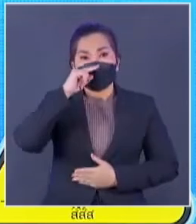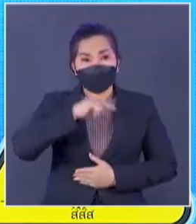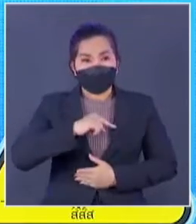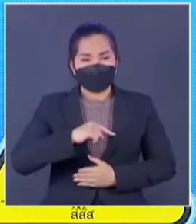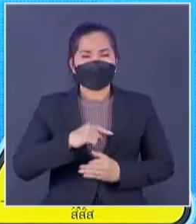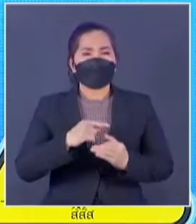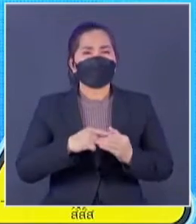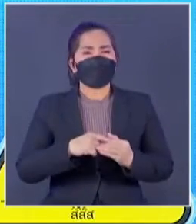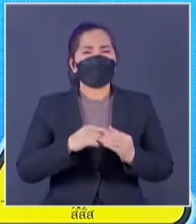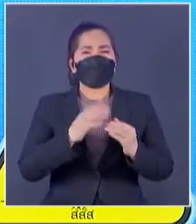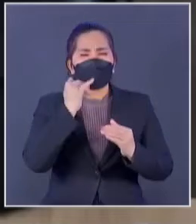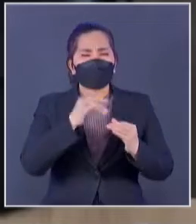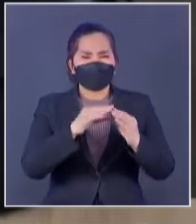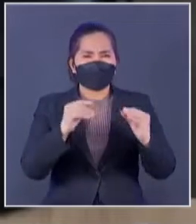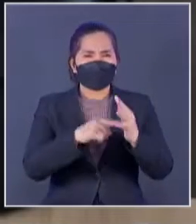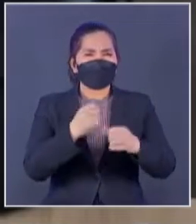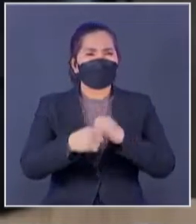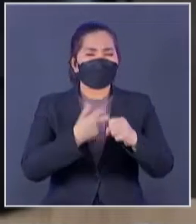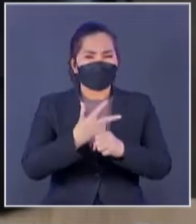อบ3ปีครับ